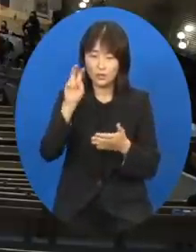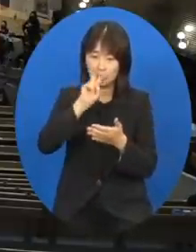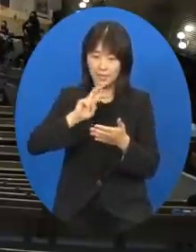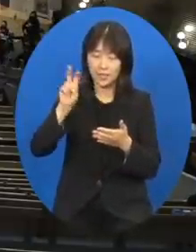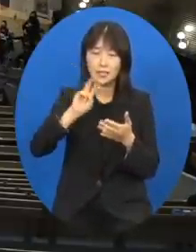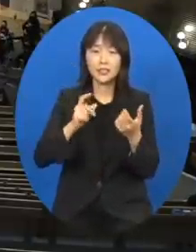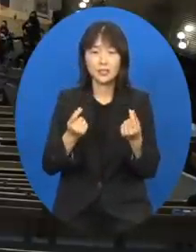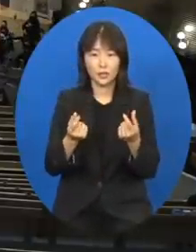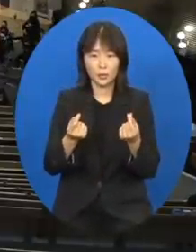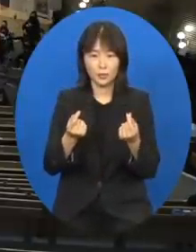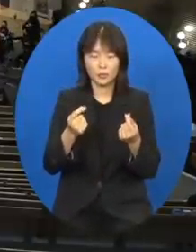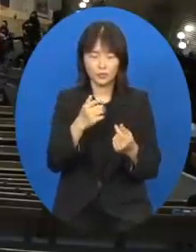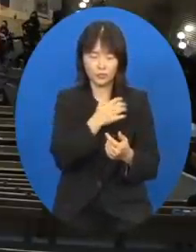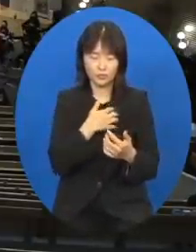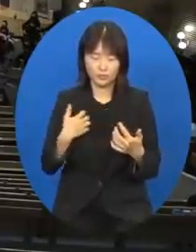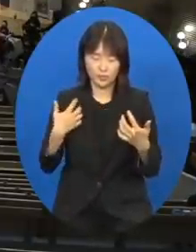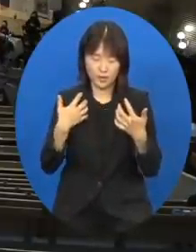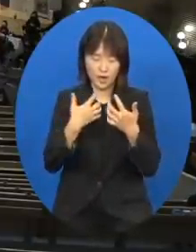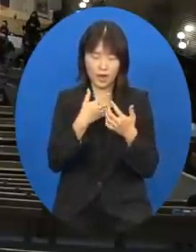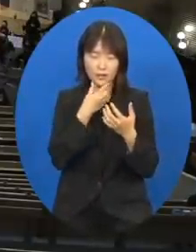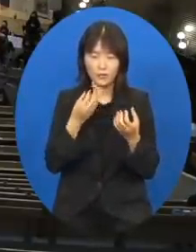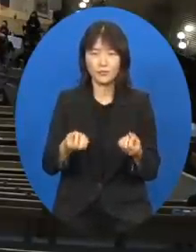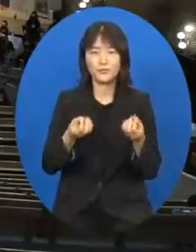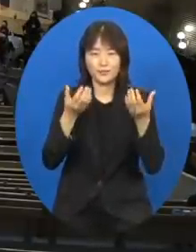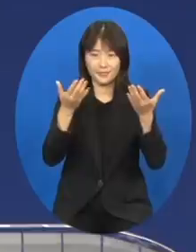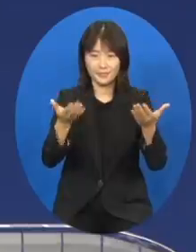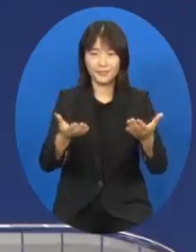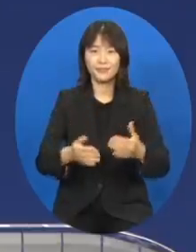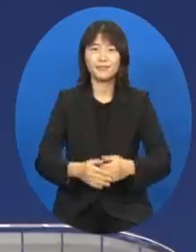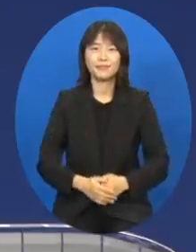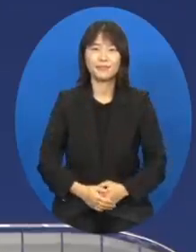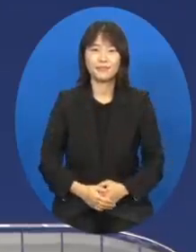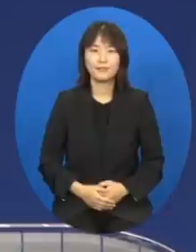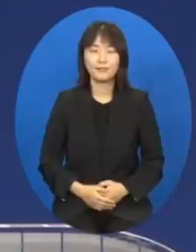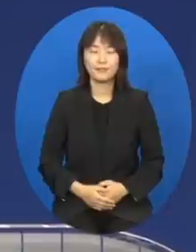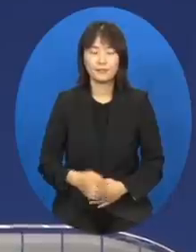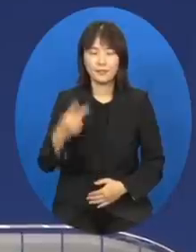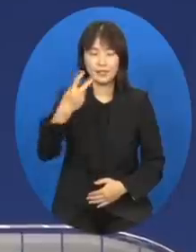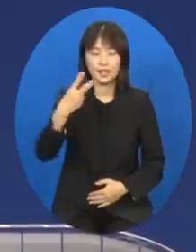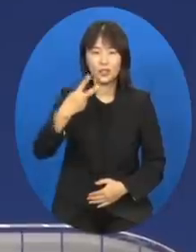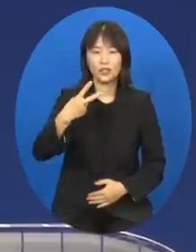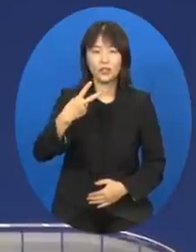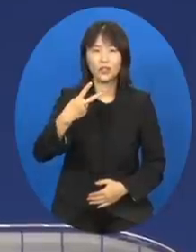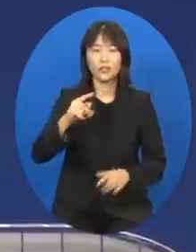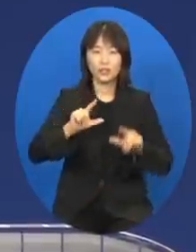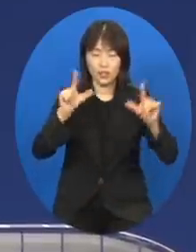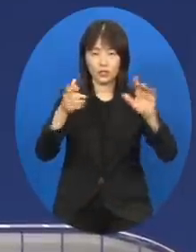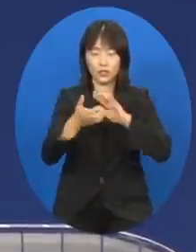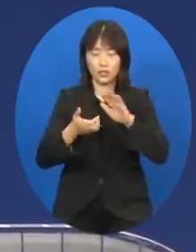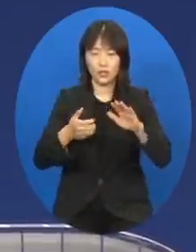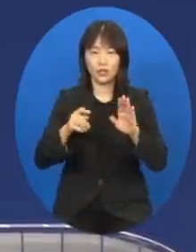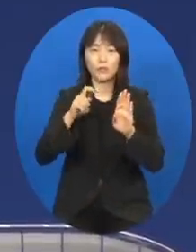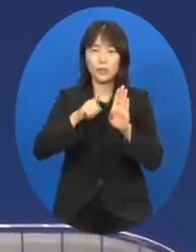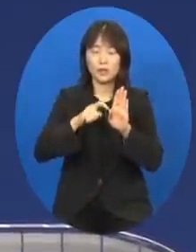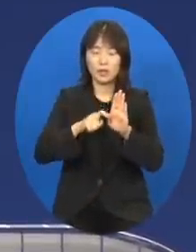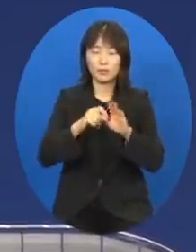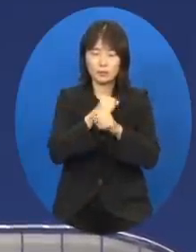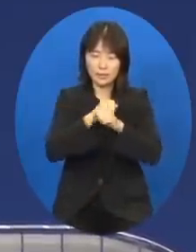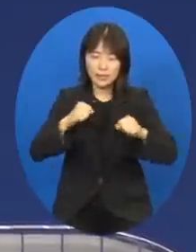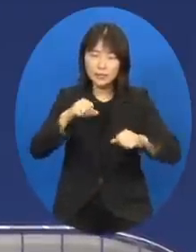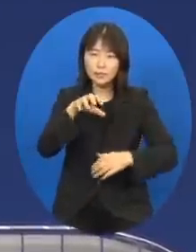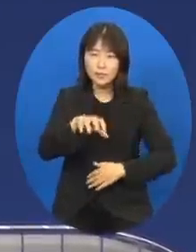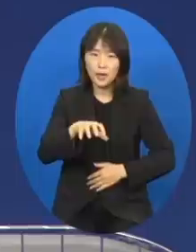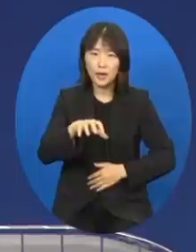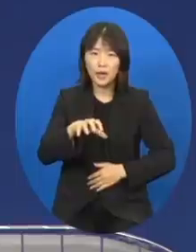찬양처럼 충만하게 있기를 축복합니다. 2000년 전에 베들레헴 들판에서